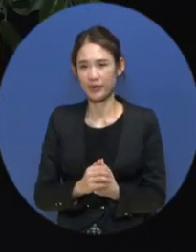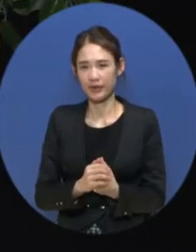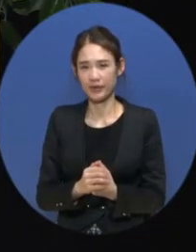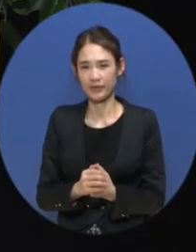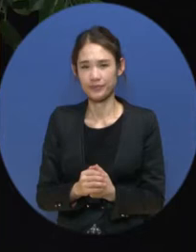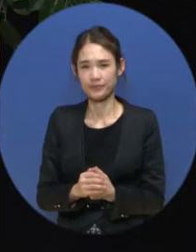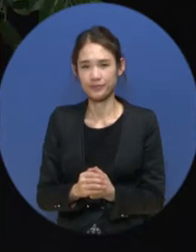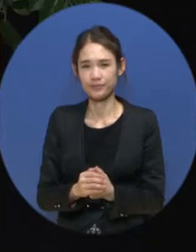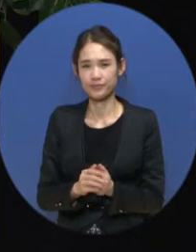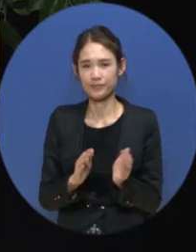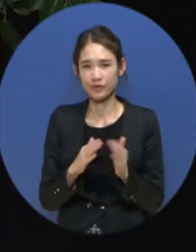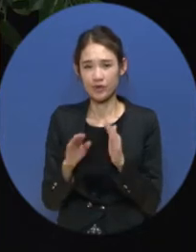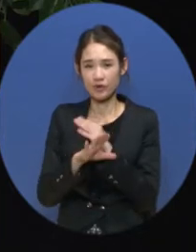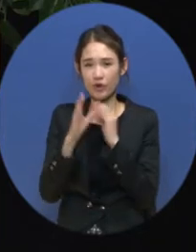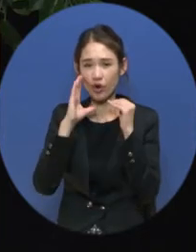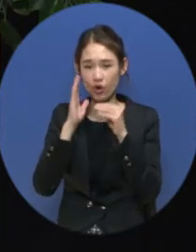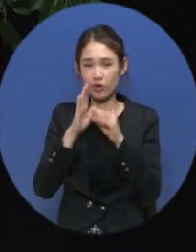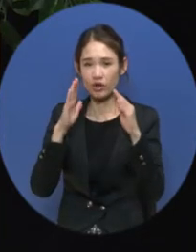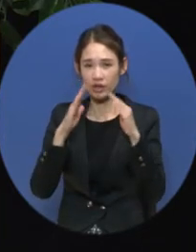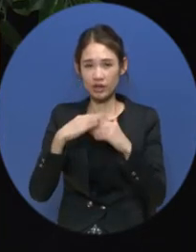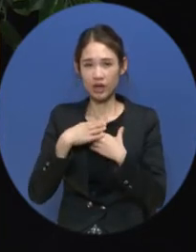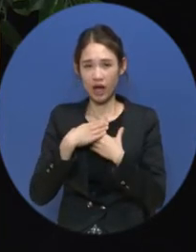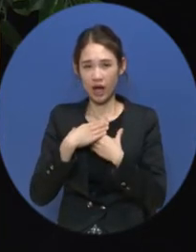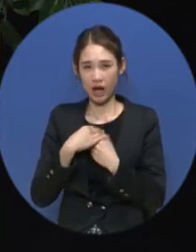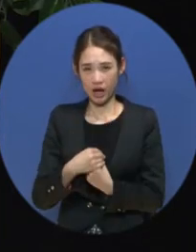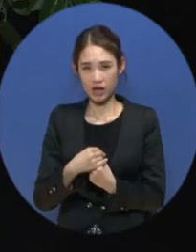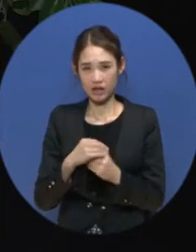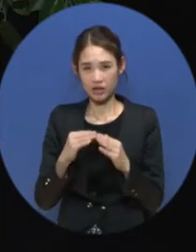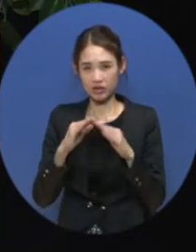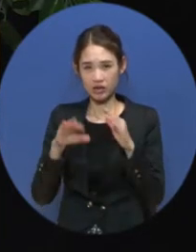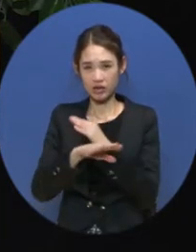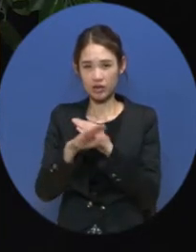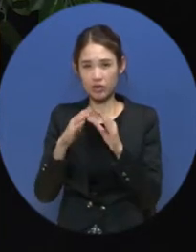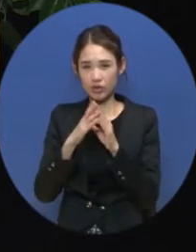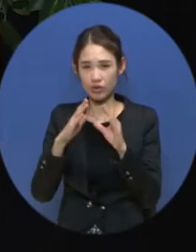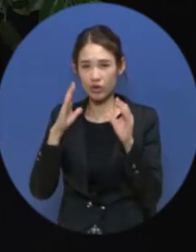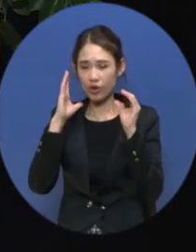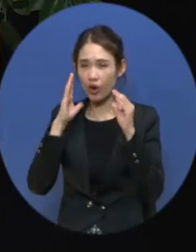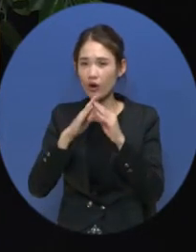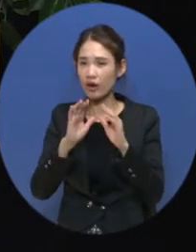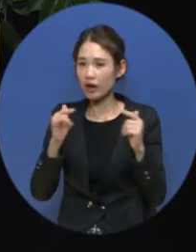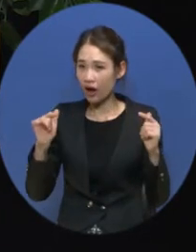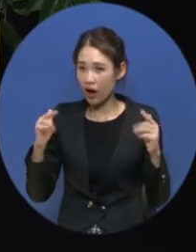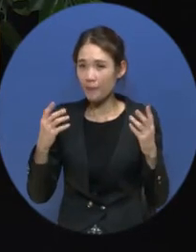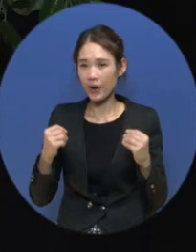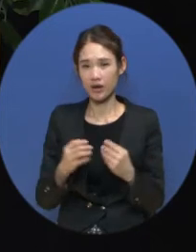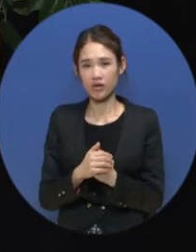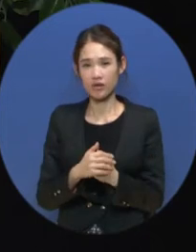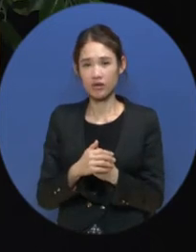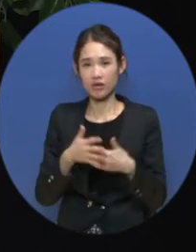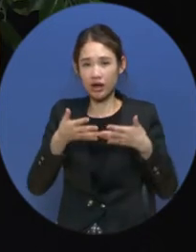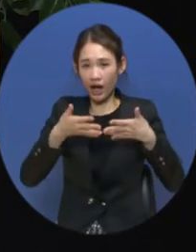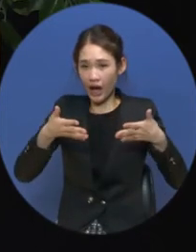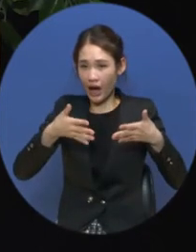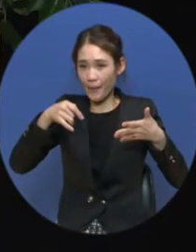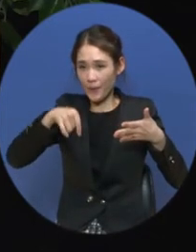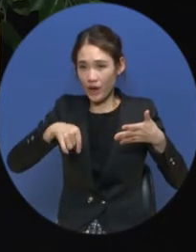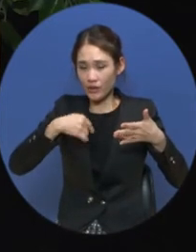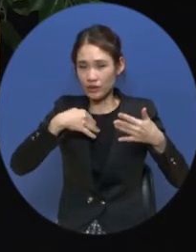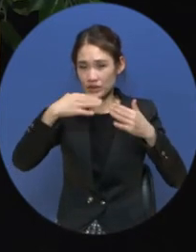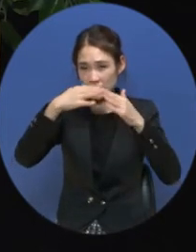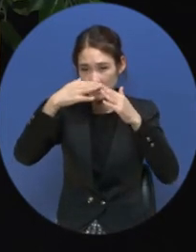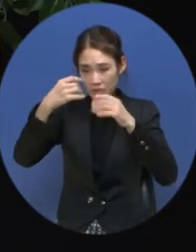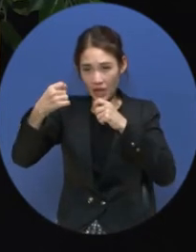그래서 가정 어린이집이 이렇게 안정되게 정말 가정 어린이집의 장점이 많거든요. 아파트 내려오면 내 집하고